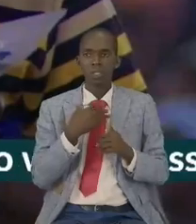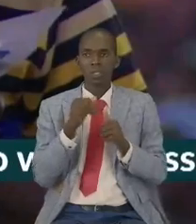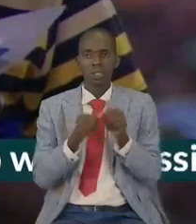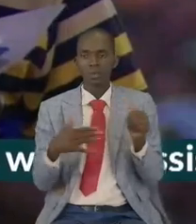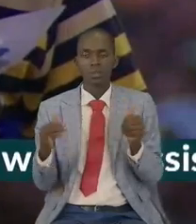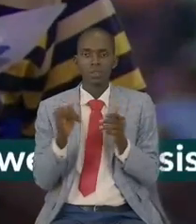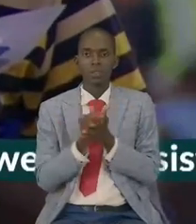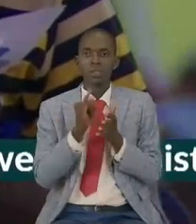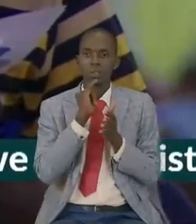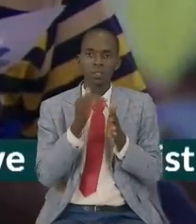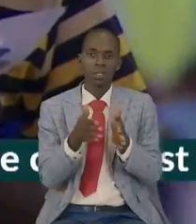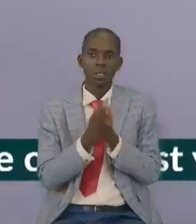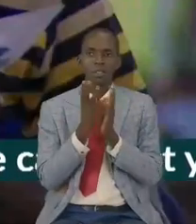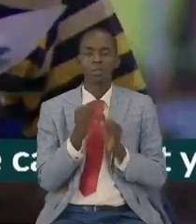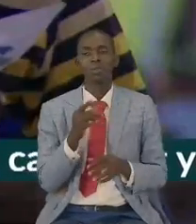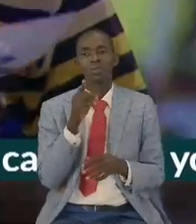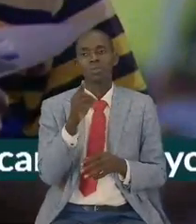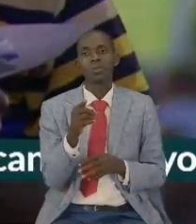Donnez vos informations correctes.